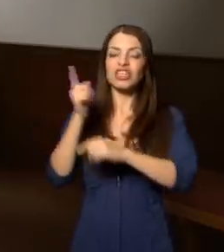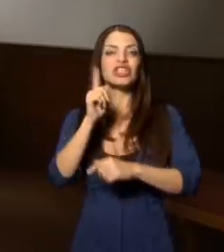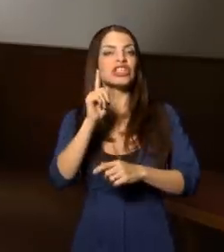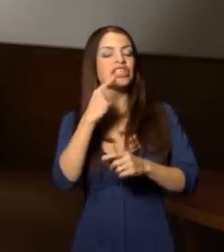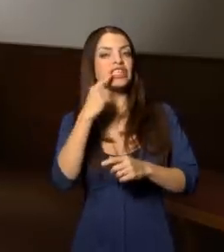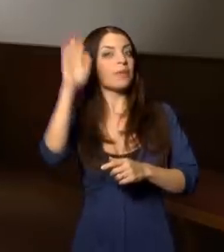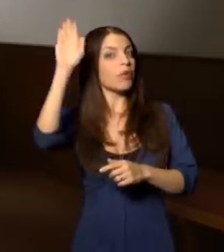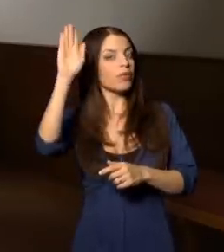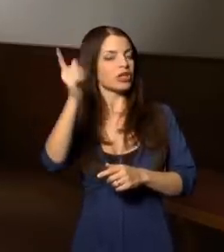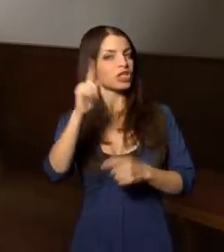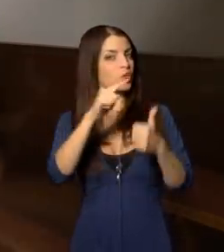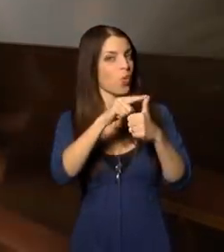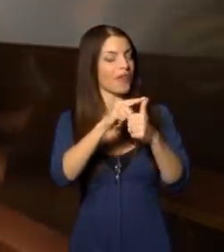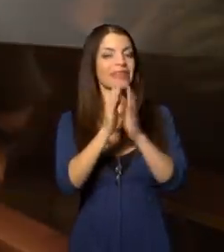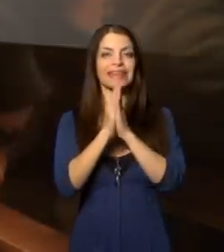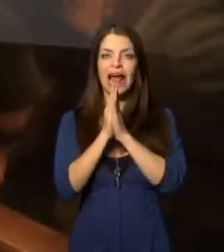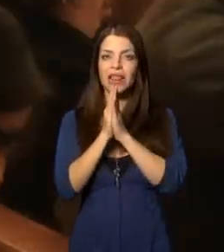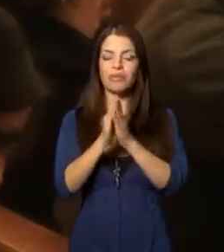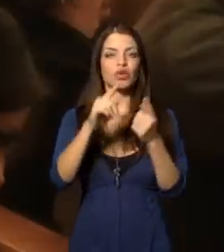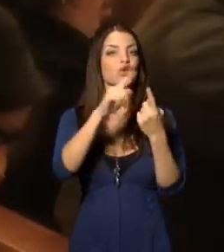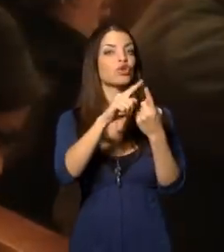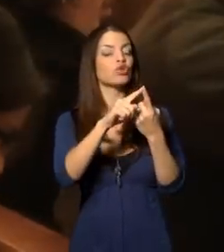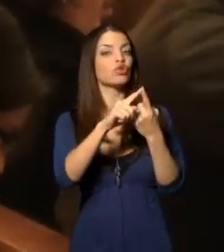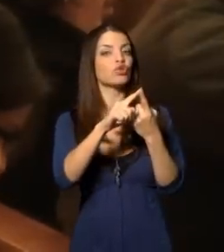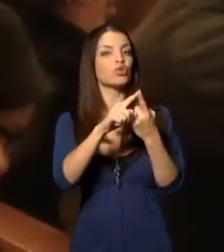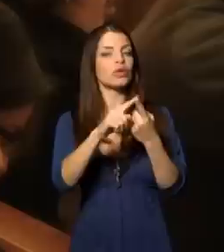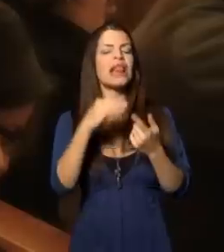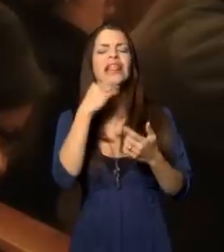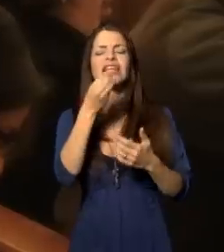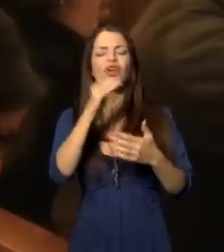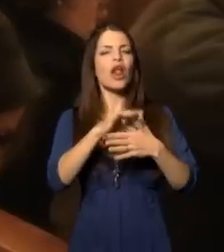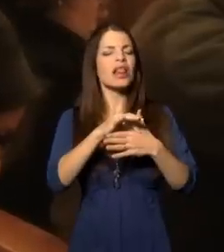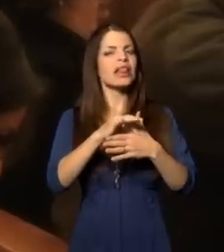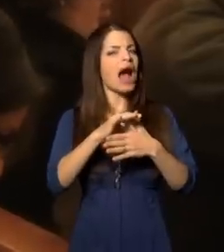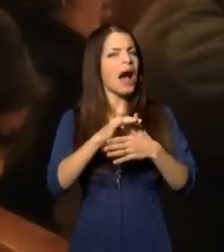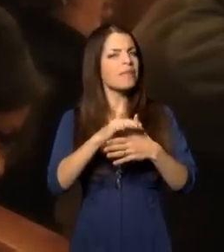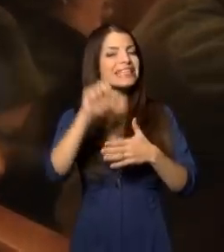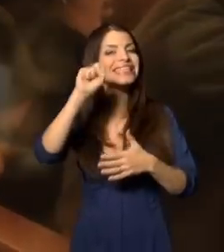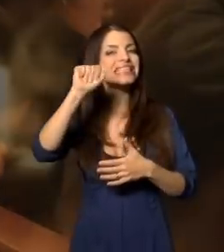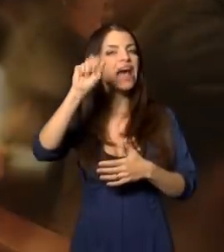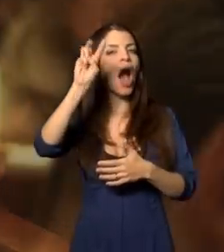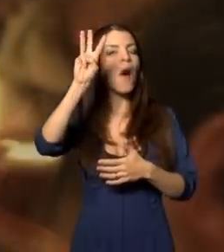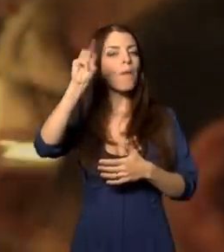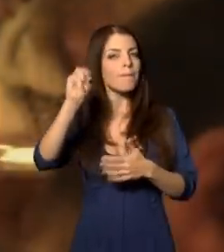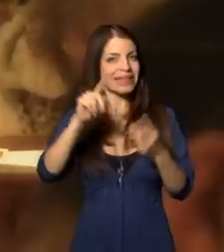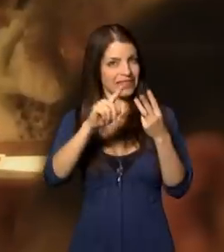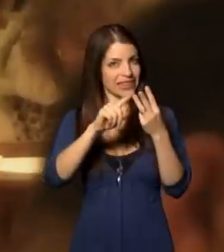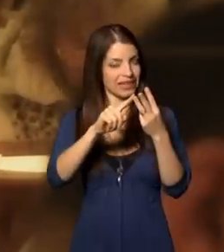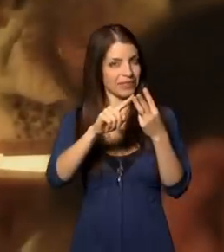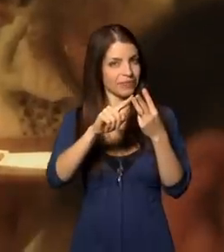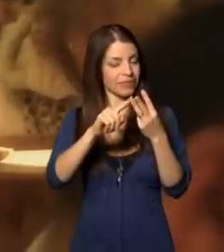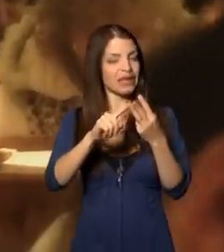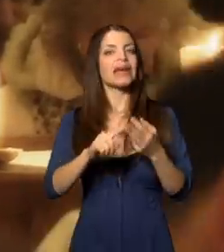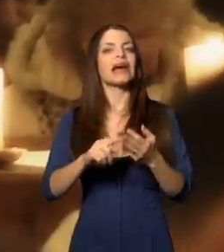emejjel tar-randan: it-talb, is-sawm u l-emejjel ta' karità. F'din